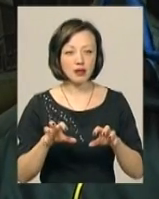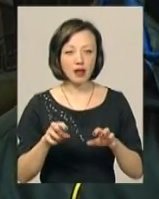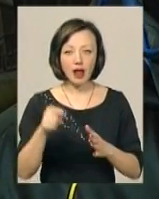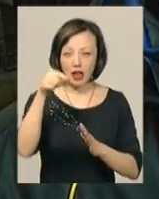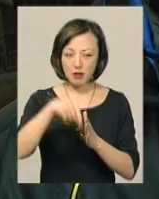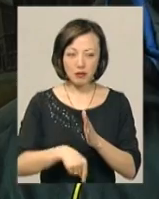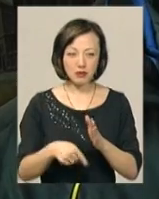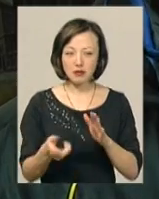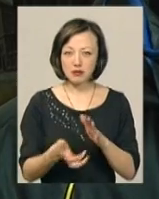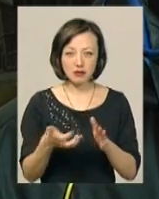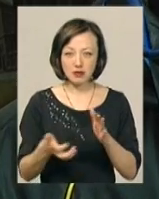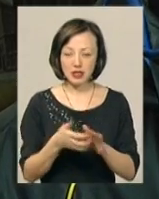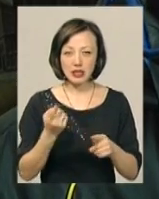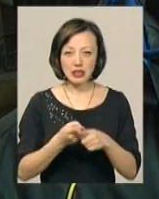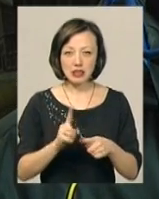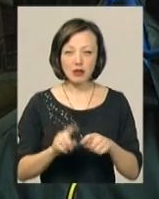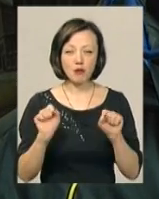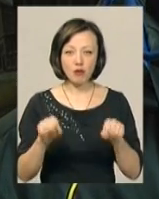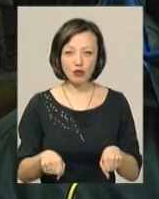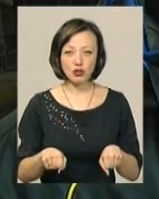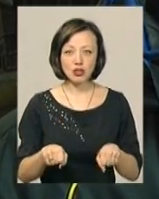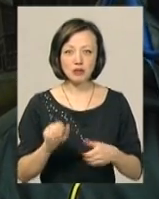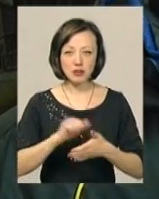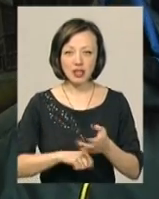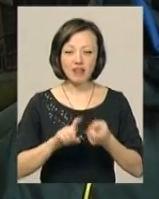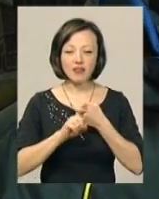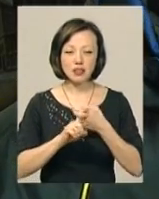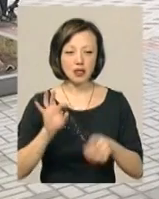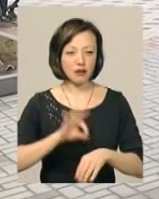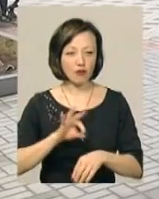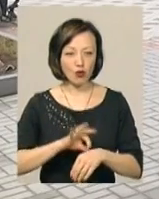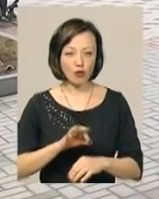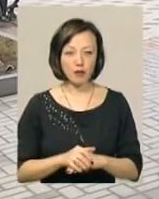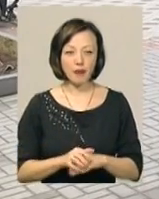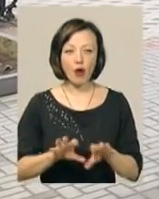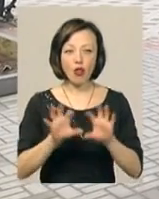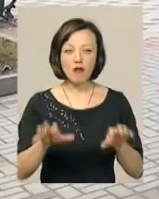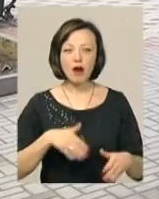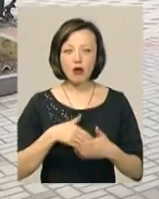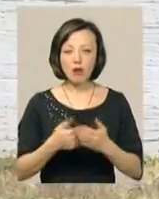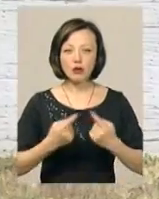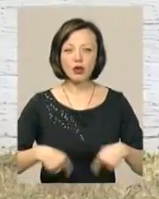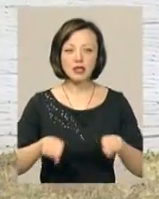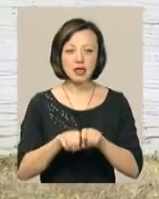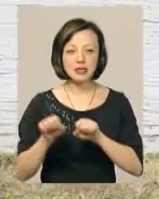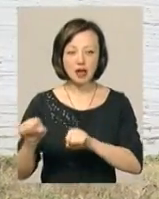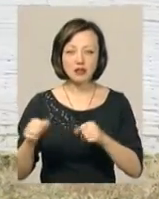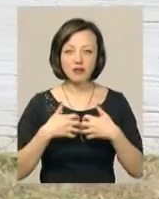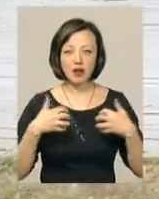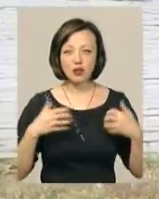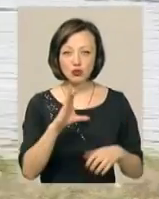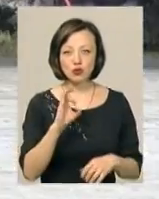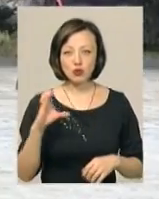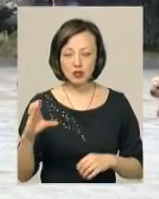глибину. Нормально, і це може викликати інфекційні хвороби. Голова громадської організації і захисту тварин СОС